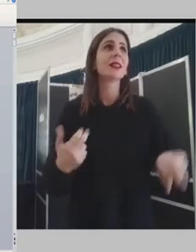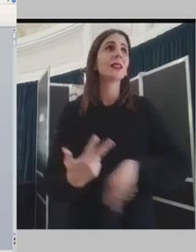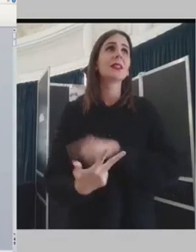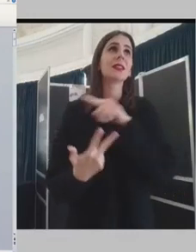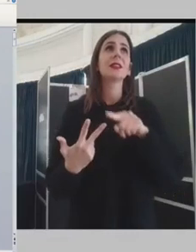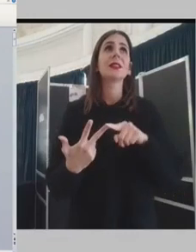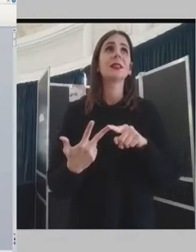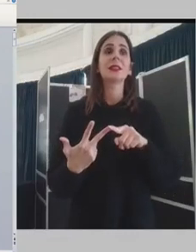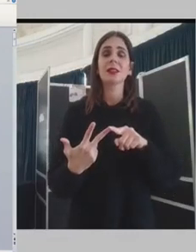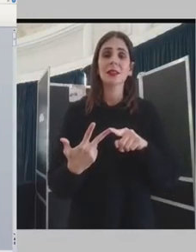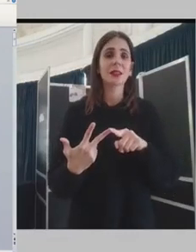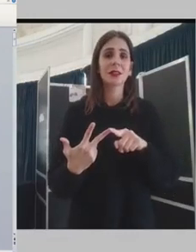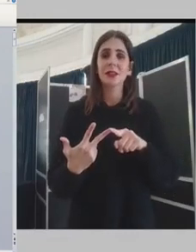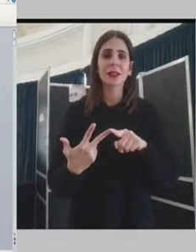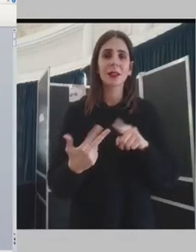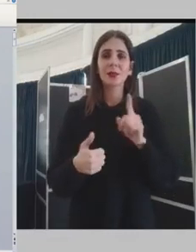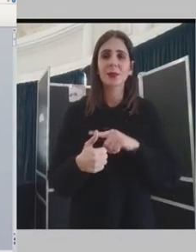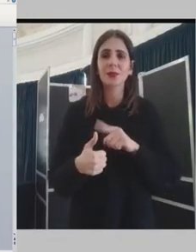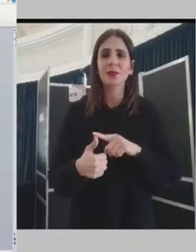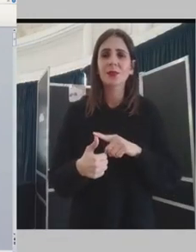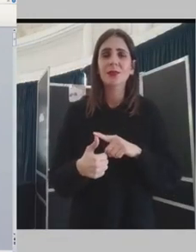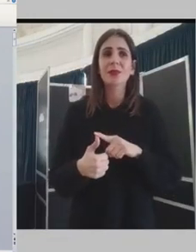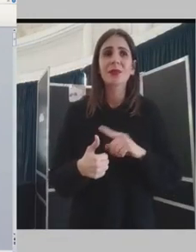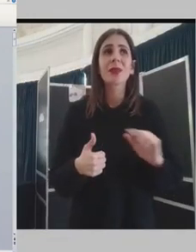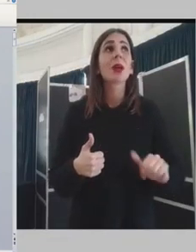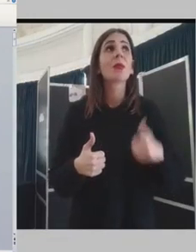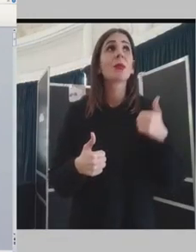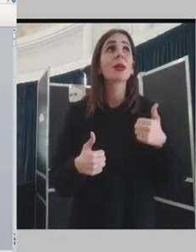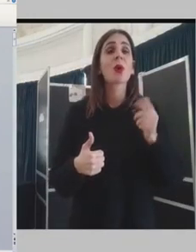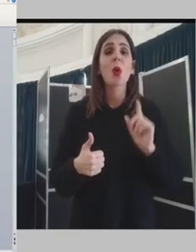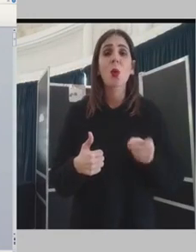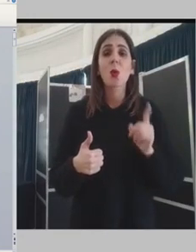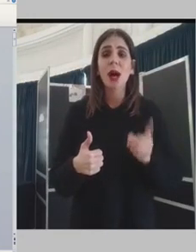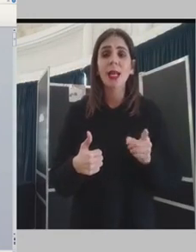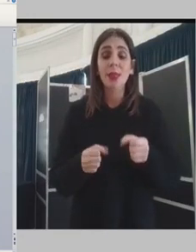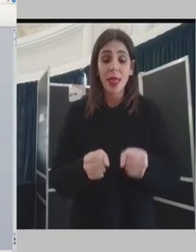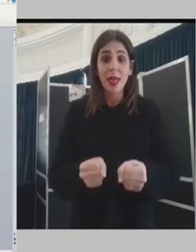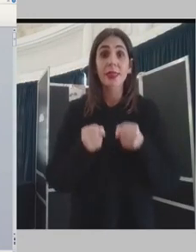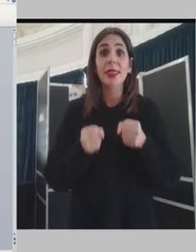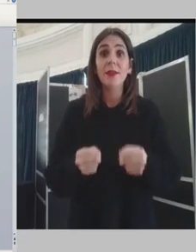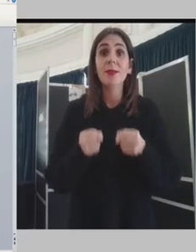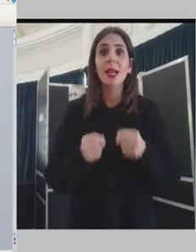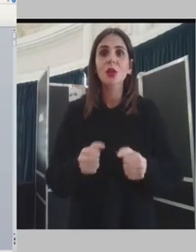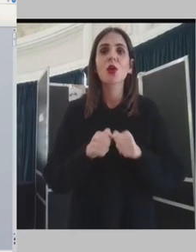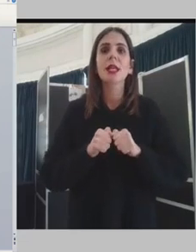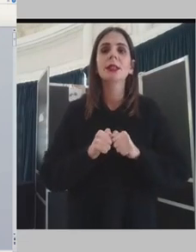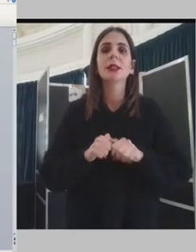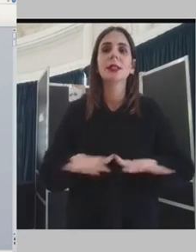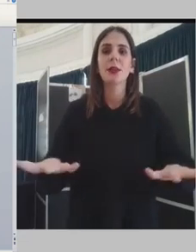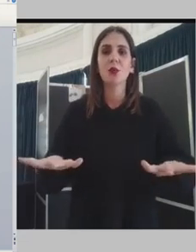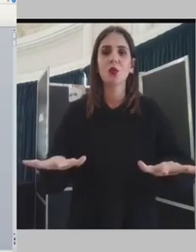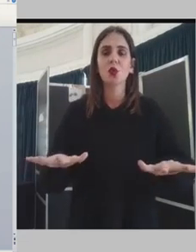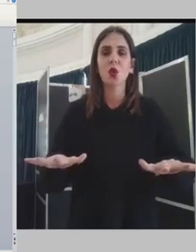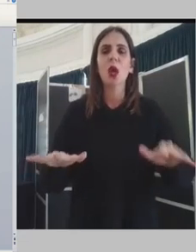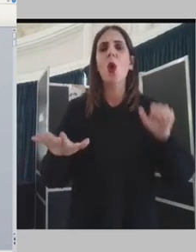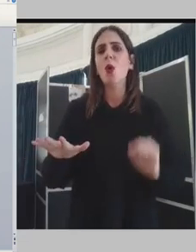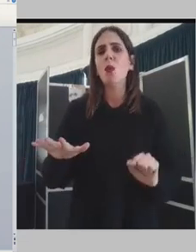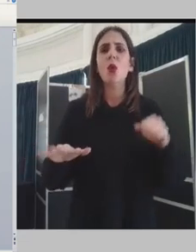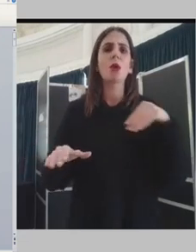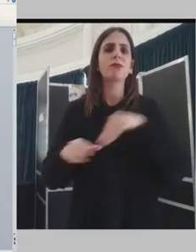fondamentali. Il primo è la diffusione ovviamente dei defibrillatori sia in pattuglia che in